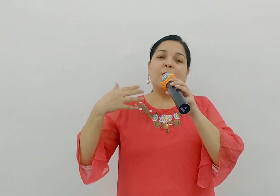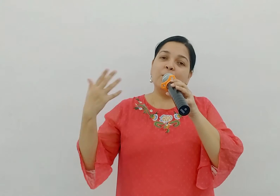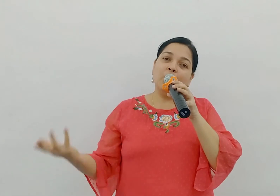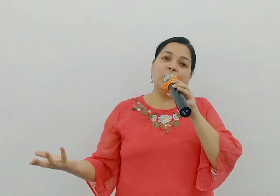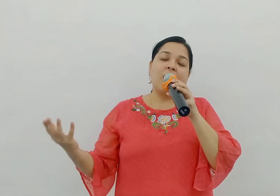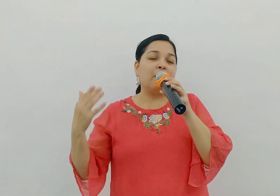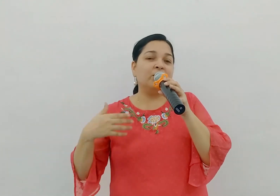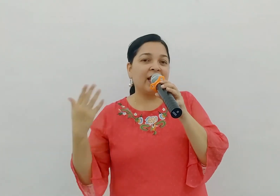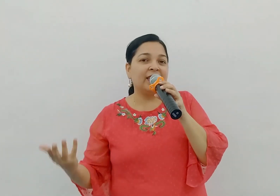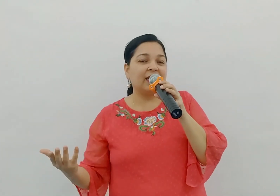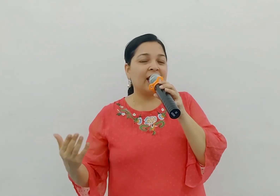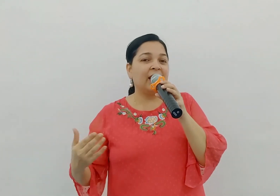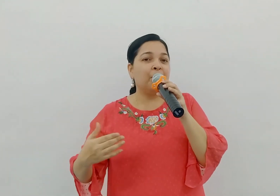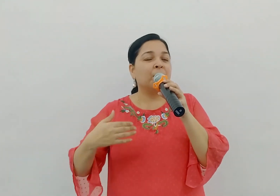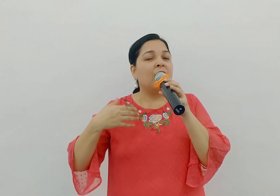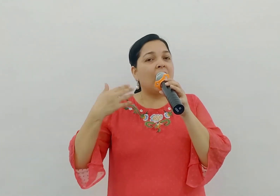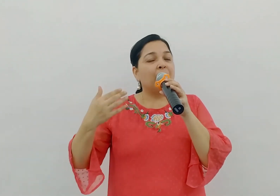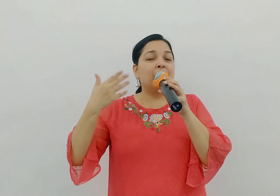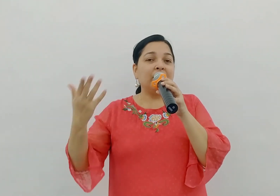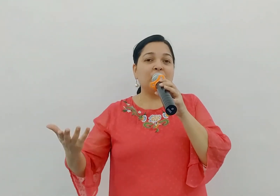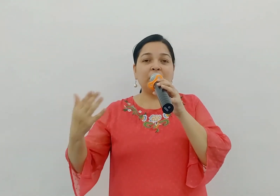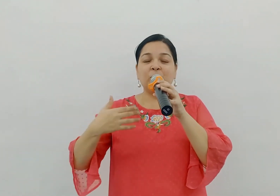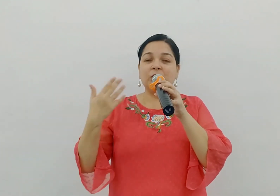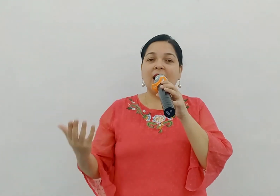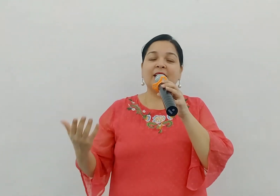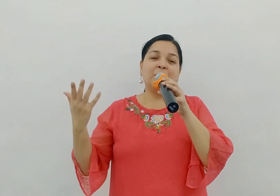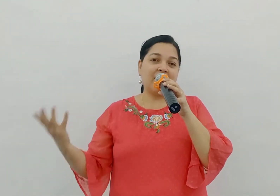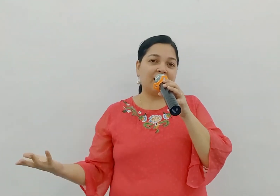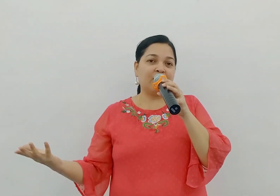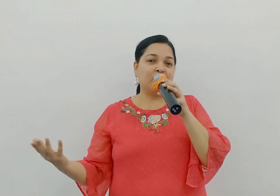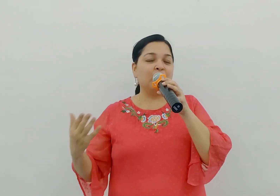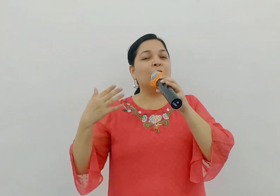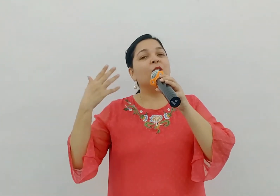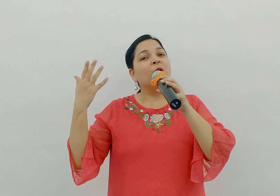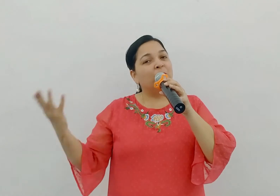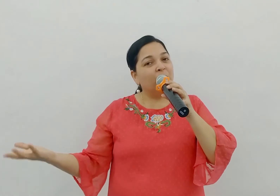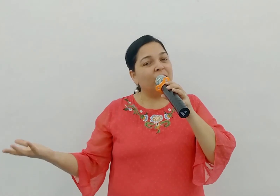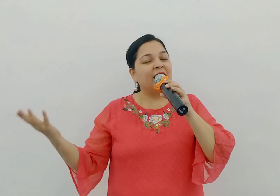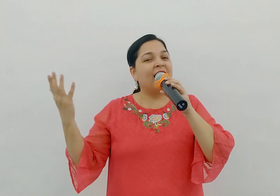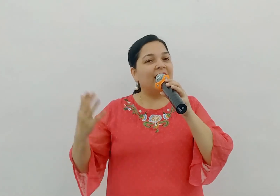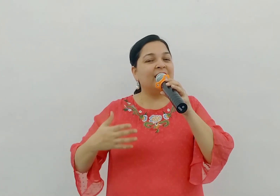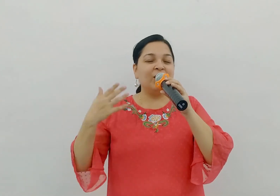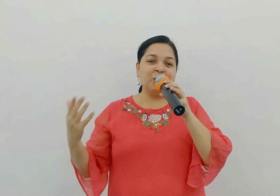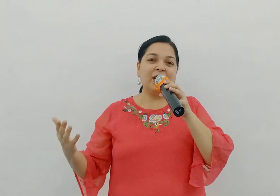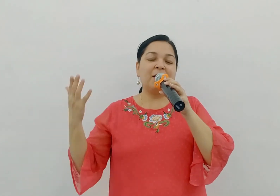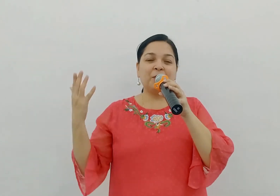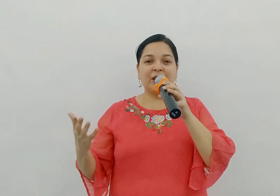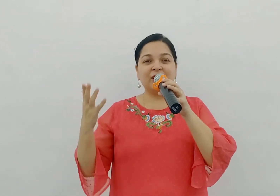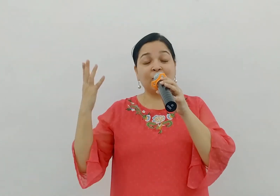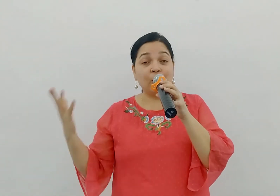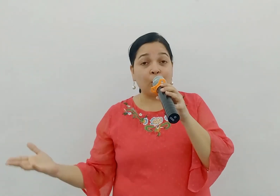पीछे बोलो। आप उनसे कह सकते हैं कि आपके पीछे पीछे उद्धार की प्रार्थना को वो बोले।